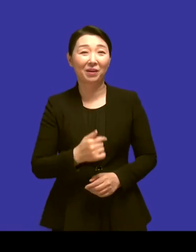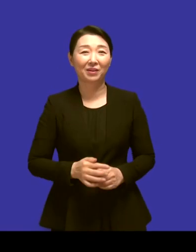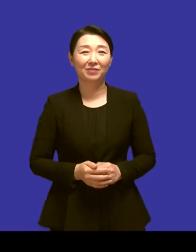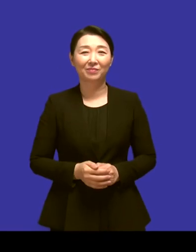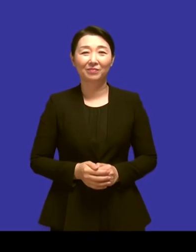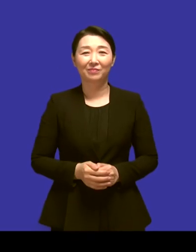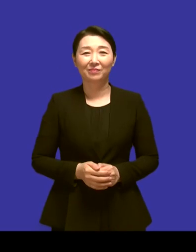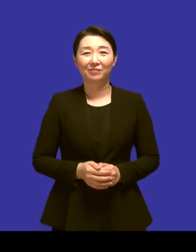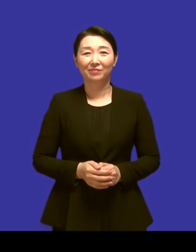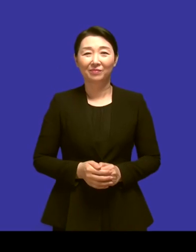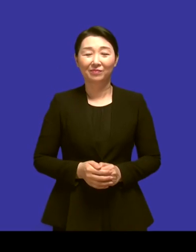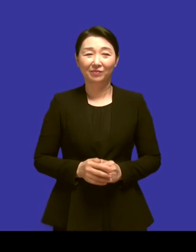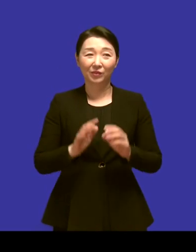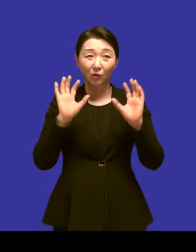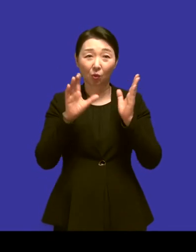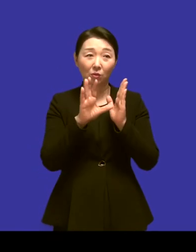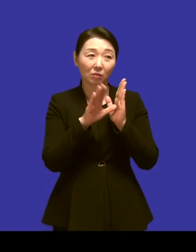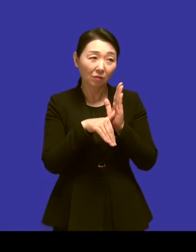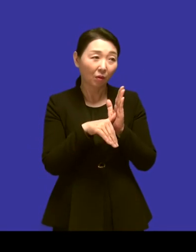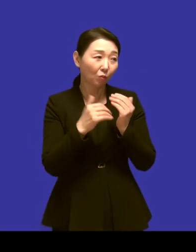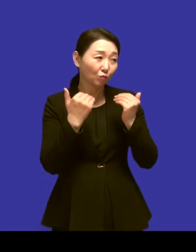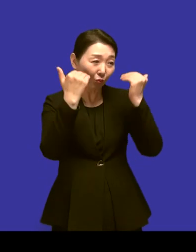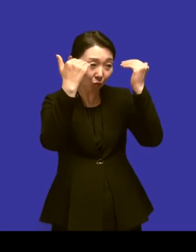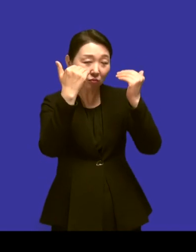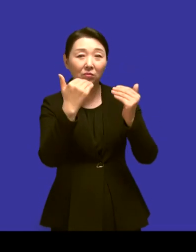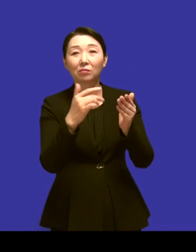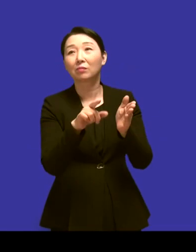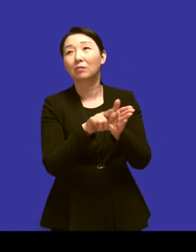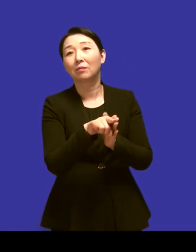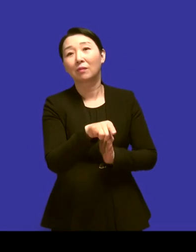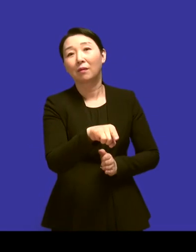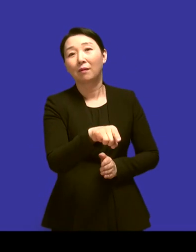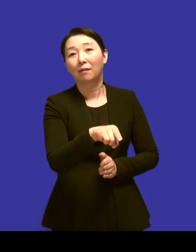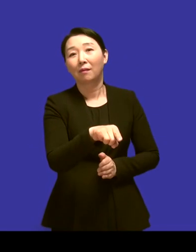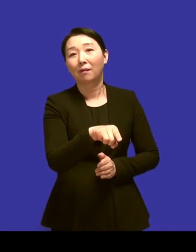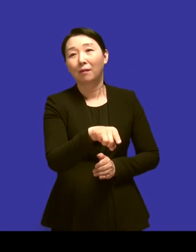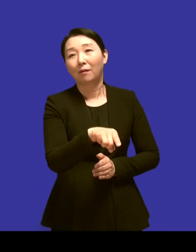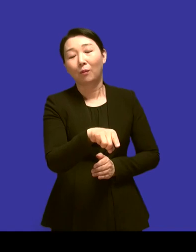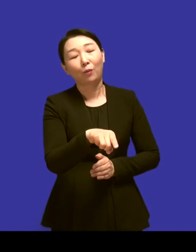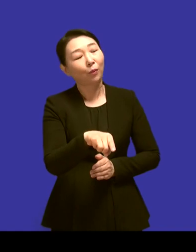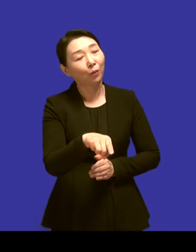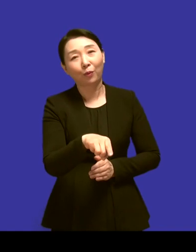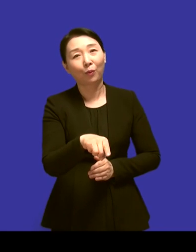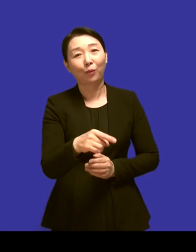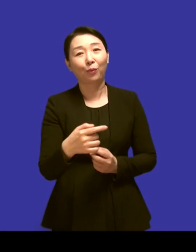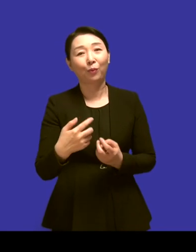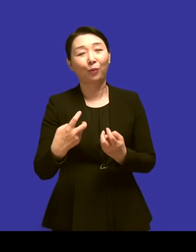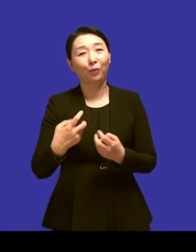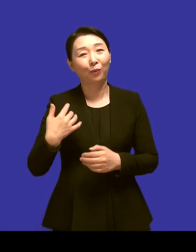그런 경험. 어린 나이에 어떻게 이렇게 조숙하고 성숙한 신앙심을 가질 수 있었을까?